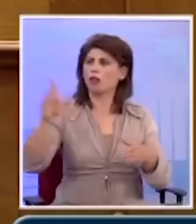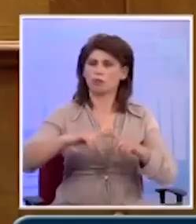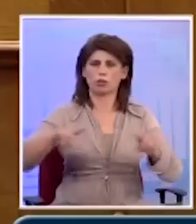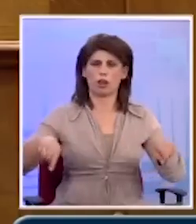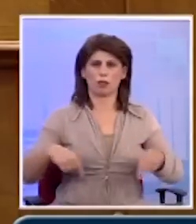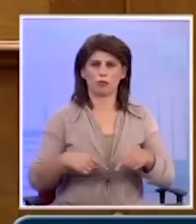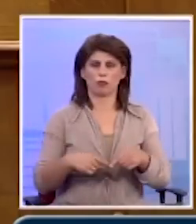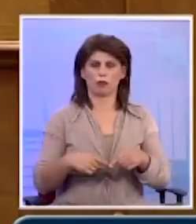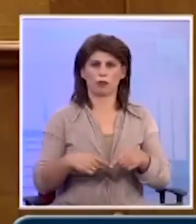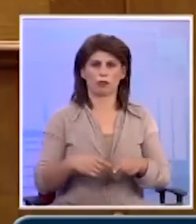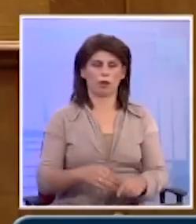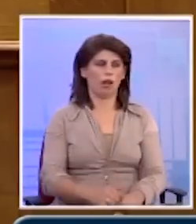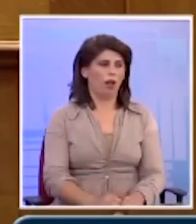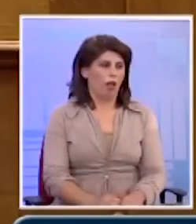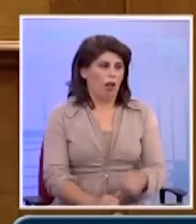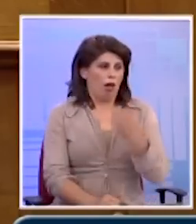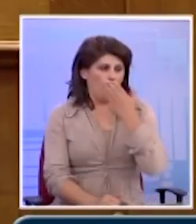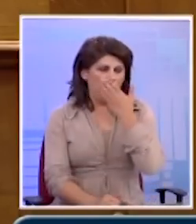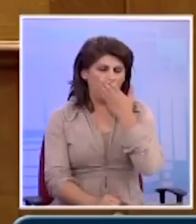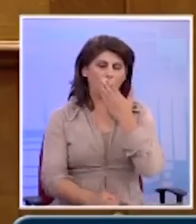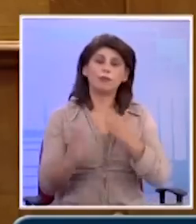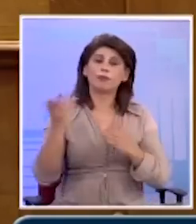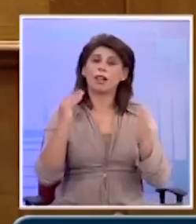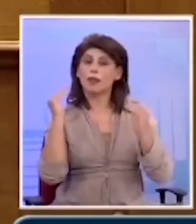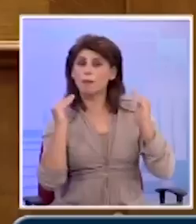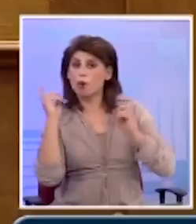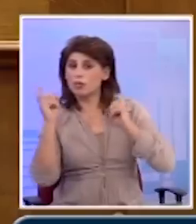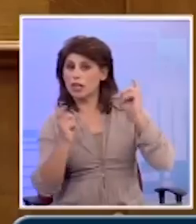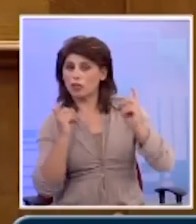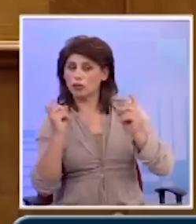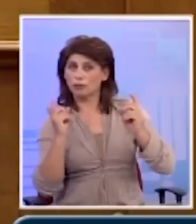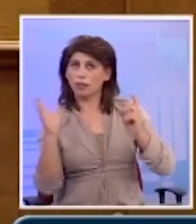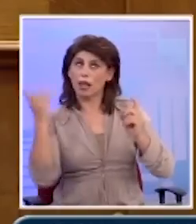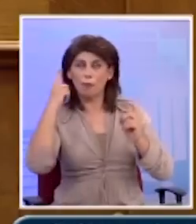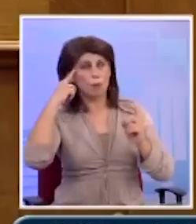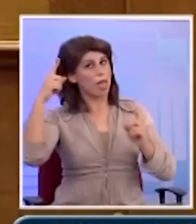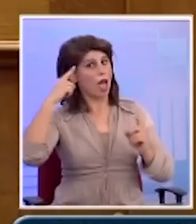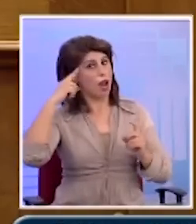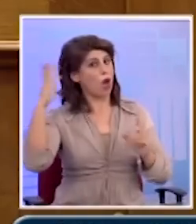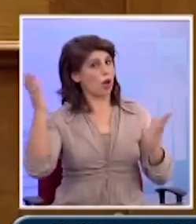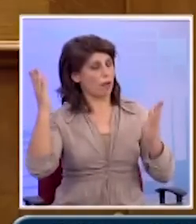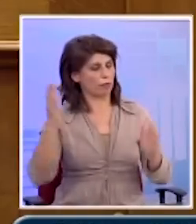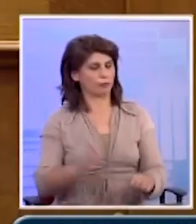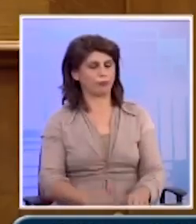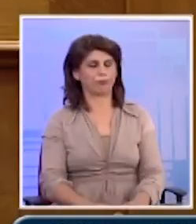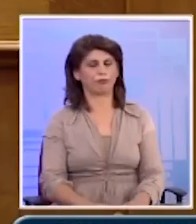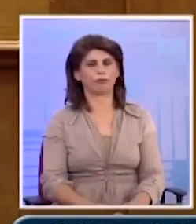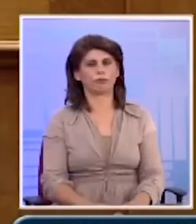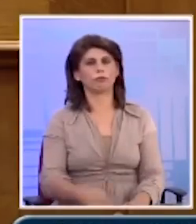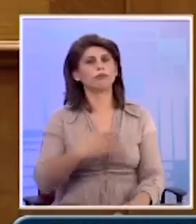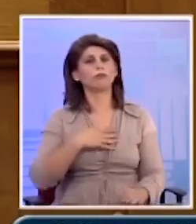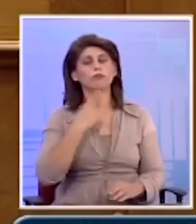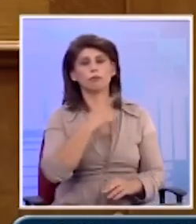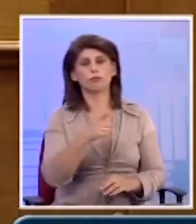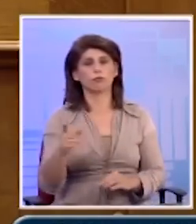αιθούσης κάτι υποψιάζονται και κάπου πάει το μυαλό σας. Θέλω όμως να σας πω το